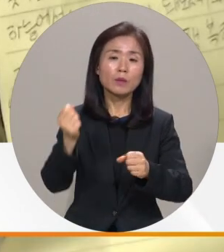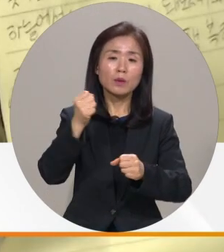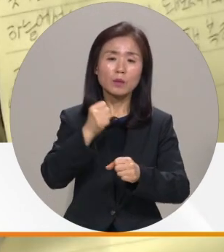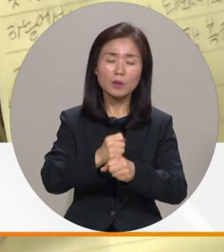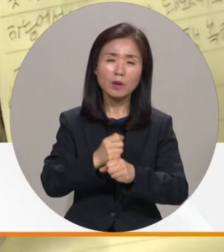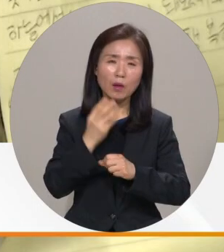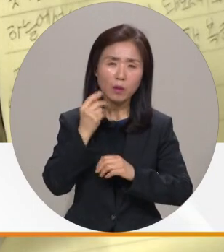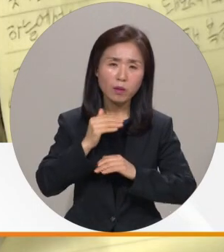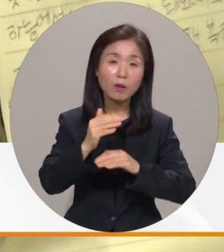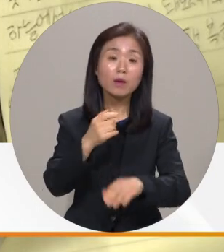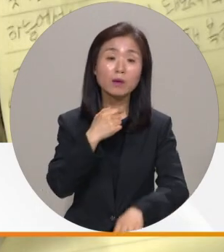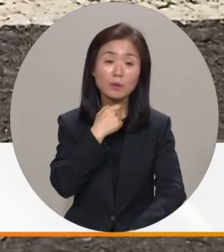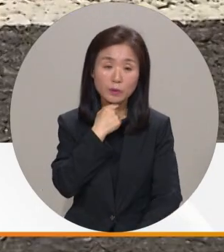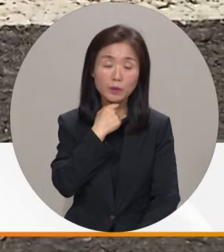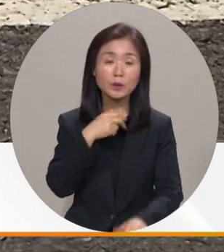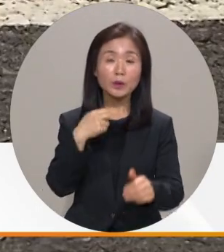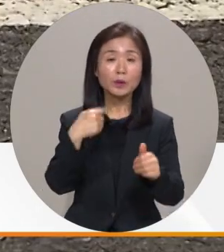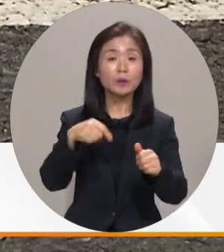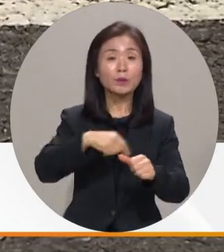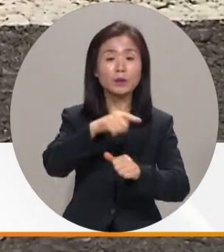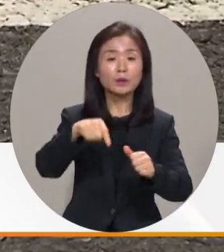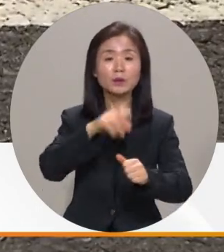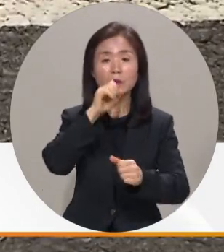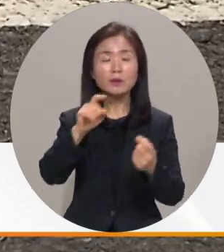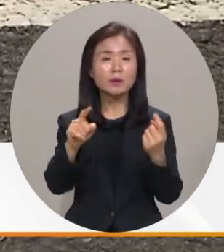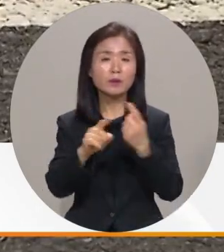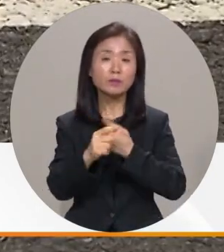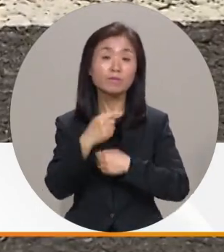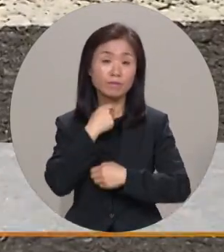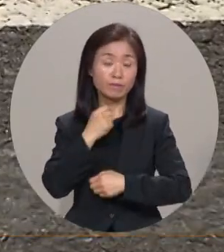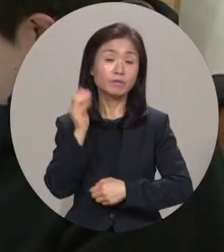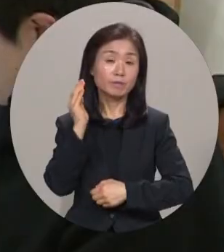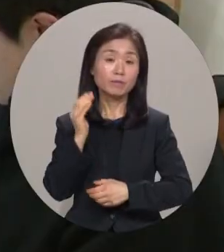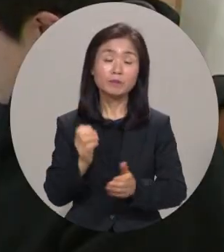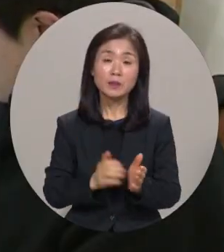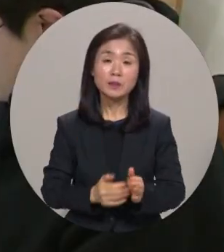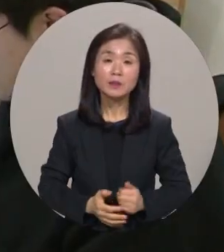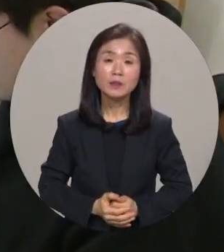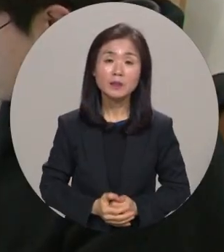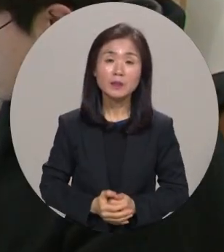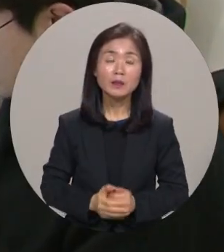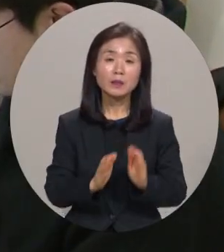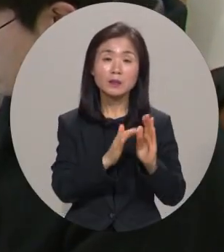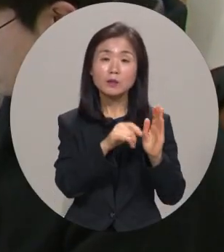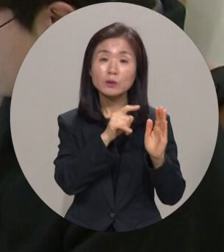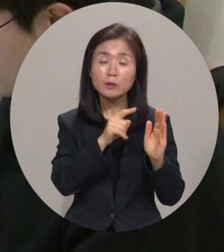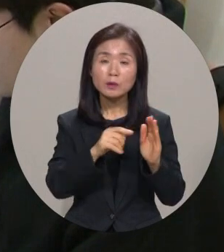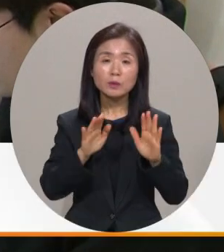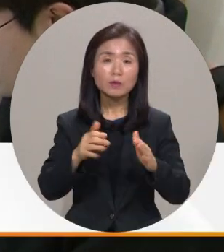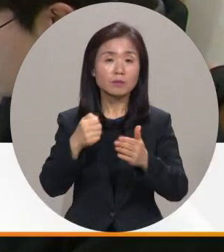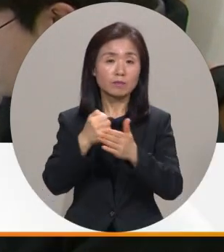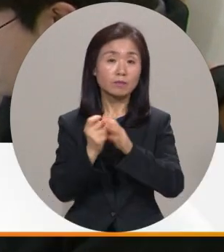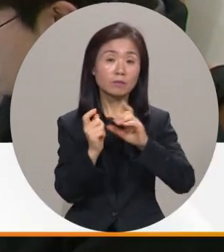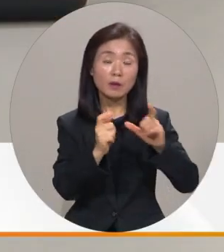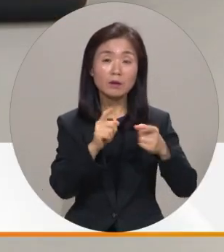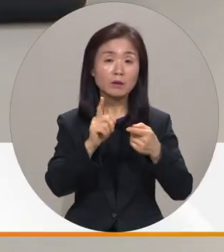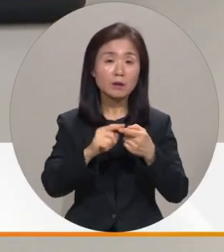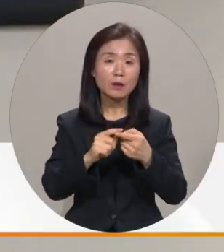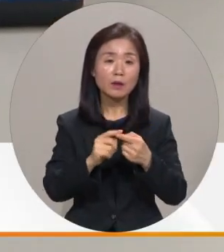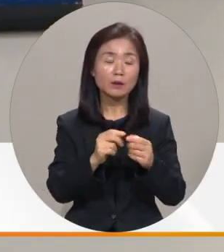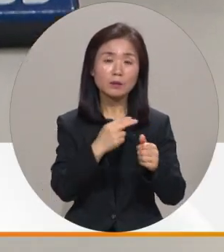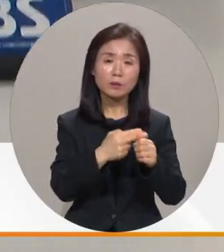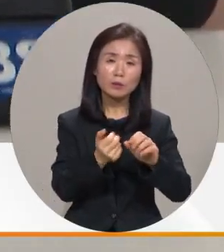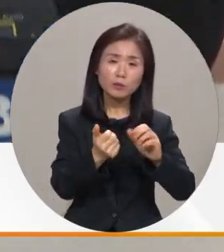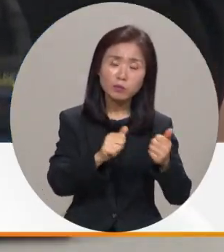좋겠다. 교육 환경이 좀 개선이 됐으면 좋겠다라고 밝히셨고요. 유족 측은 이번 결정에 대해 고인의 죽음에